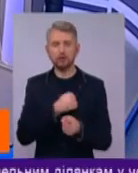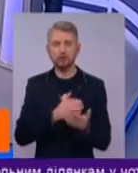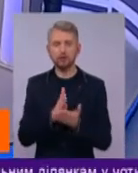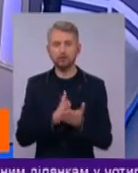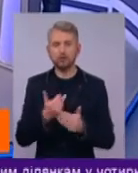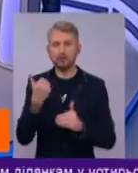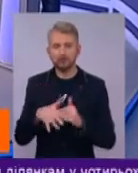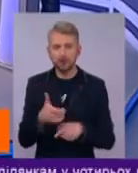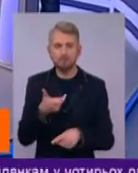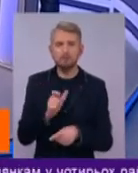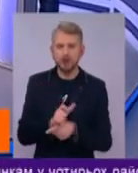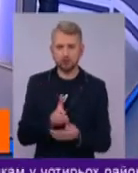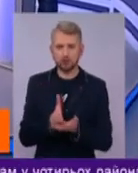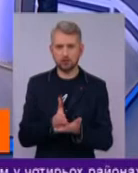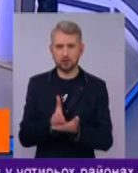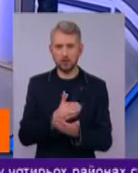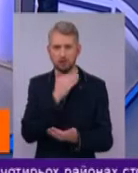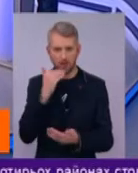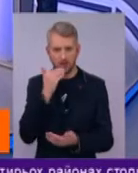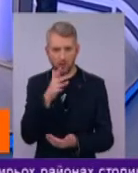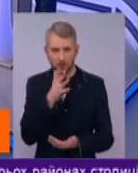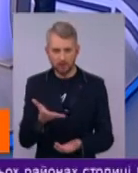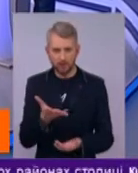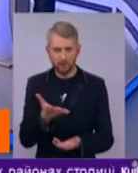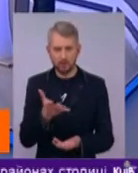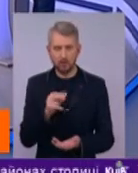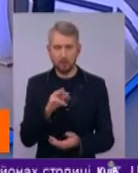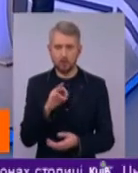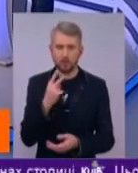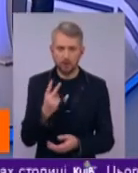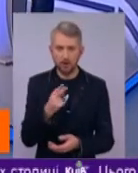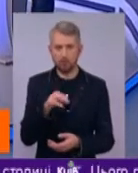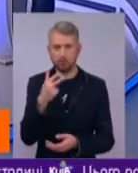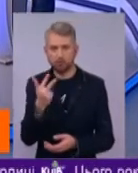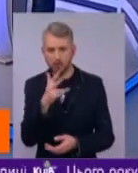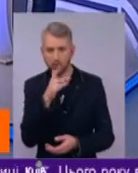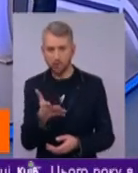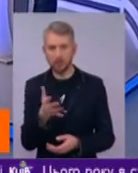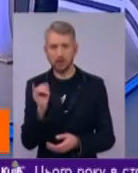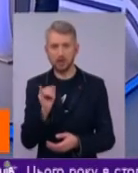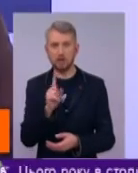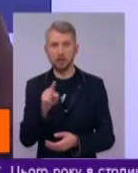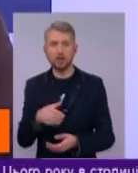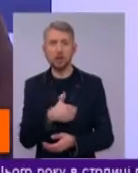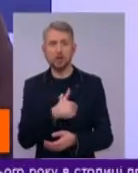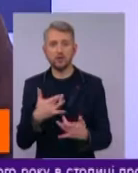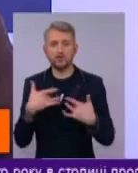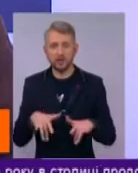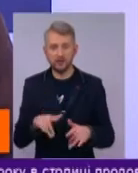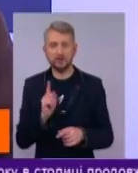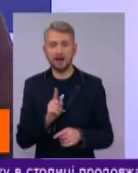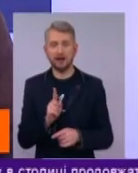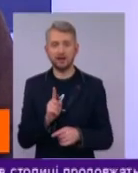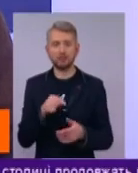вже переслужили багато років, ну, там, і по два, і по три роки. І вони б хотіли звільнитися, але з